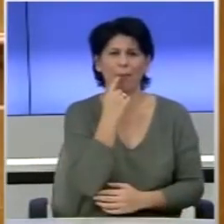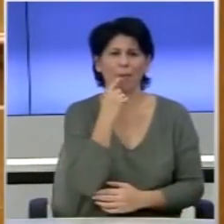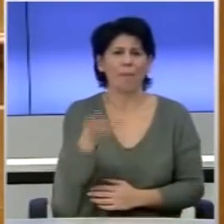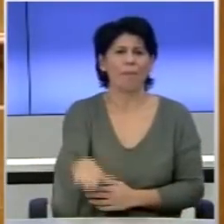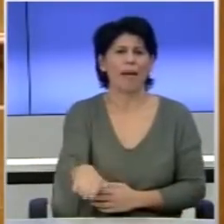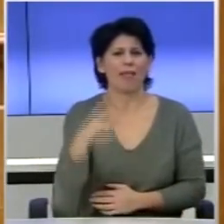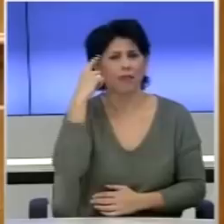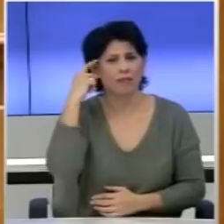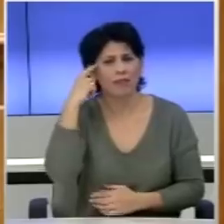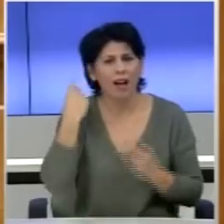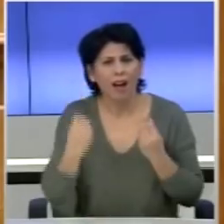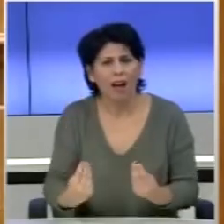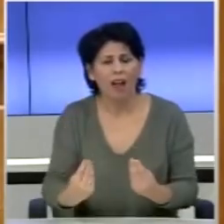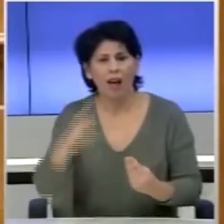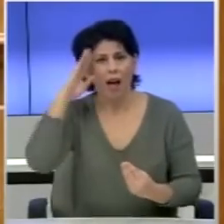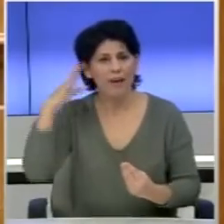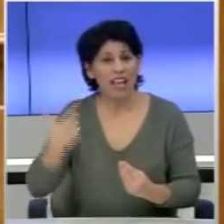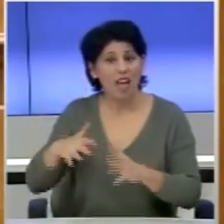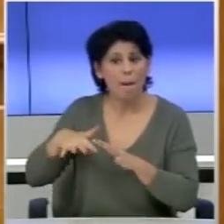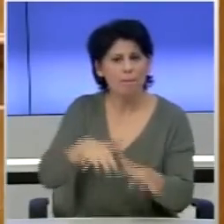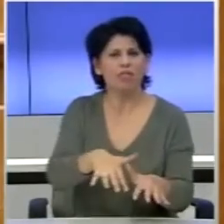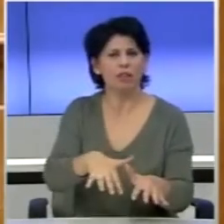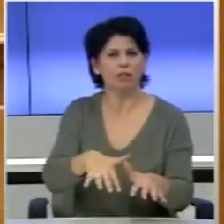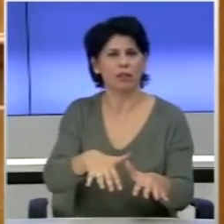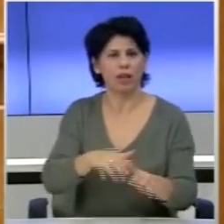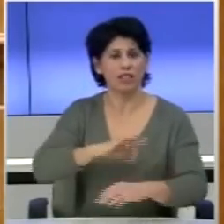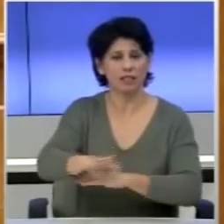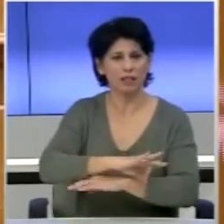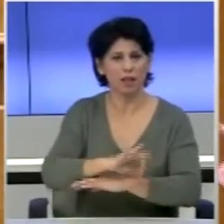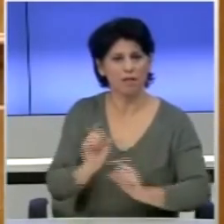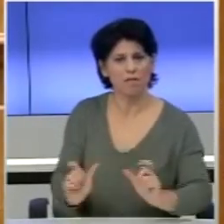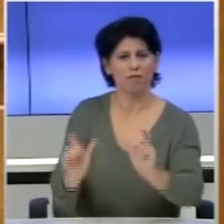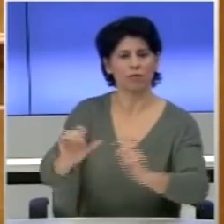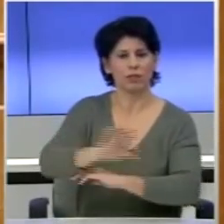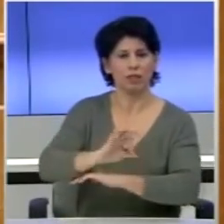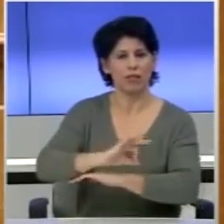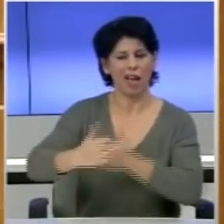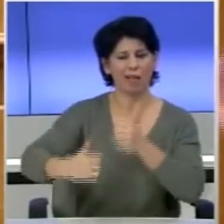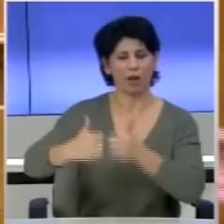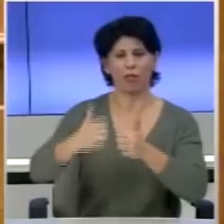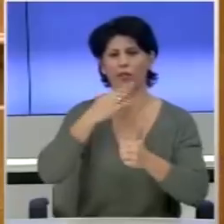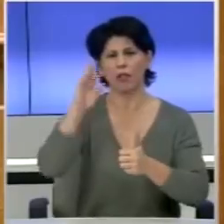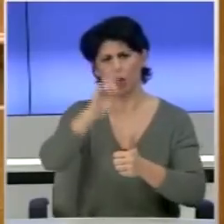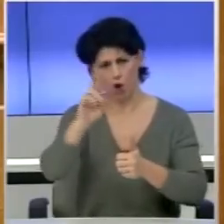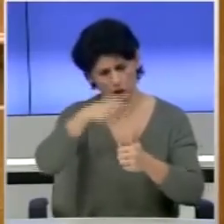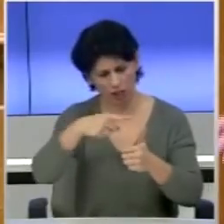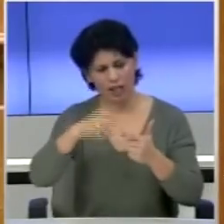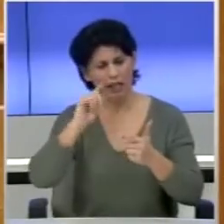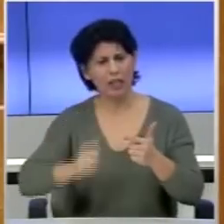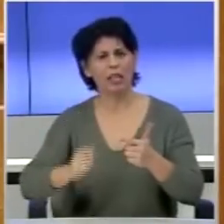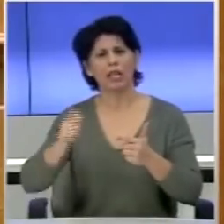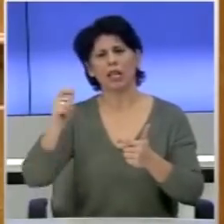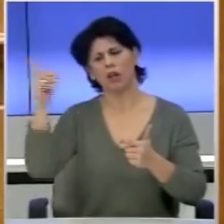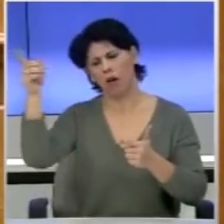οι ΗΠΑ έχουν τα πιο επιθετικά σχέδια για να αναχαιτήσουν σχέδια των ανταγωνιστών τους, δηλαδή της Ρωσίας, της Κίνας, του